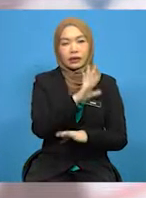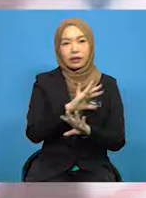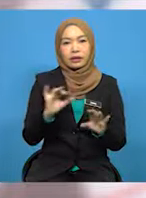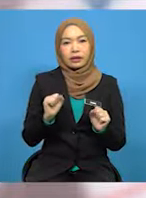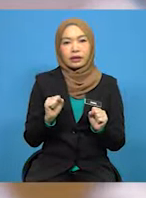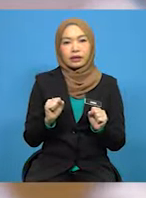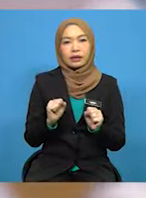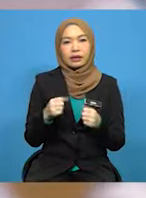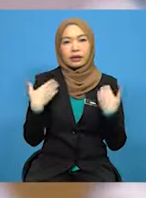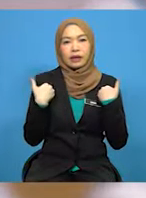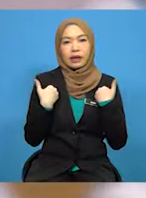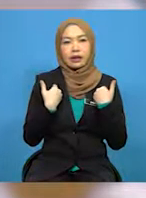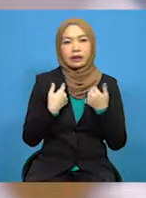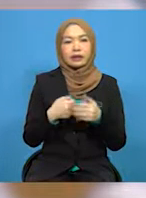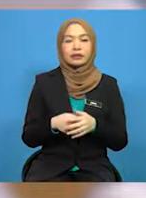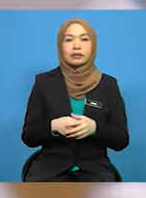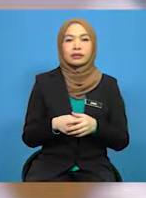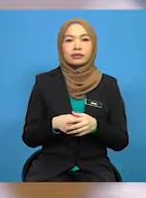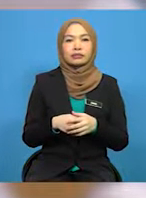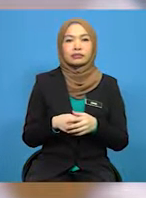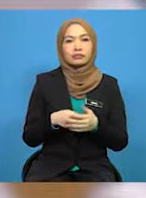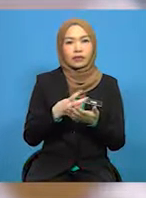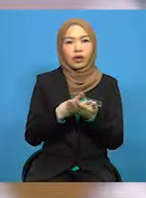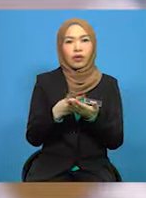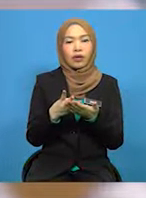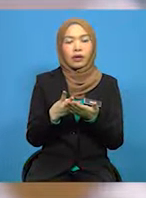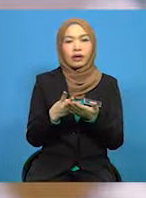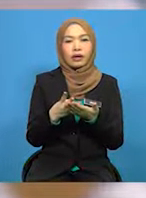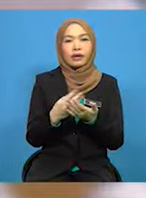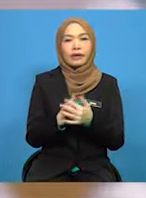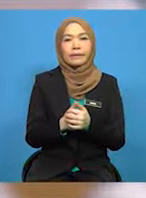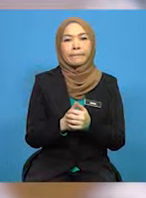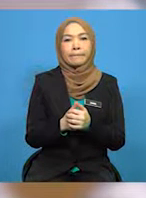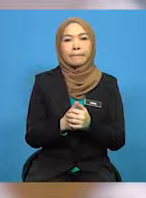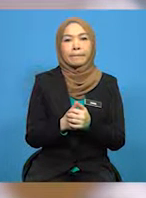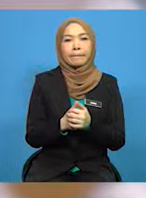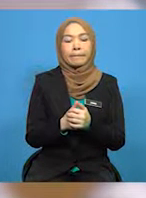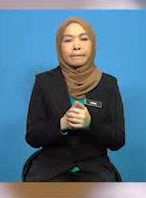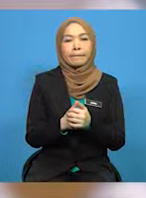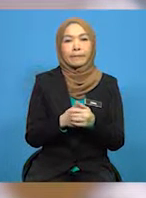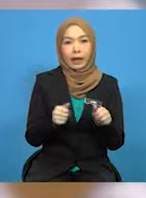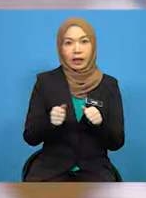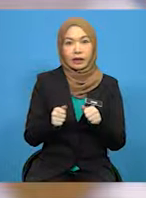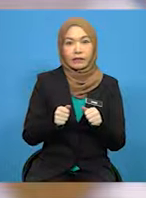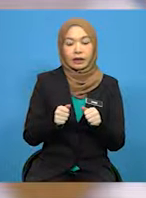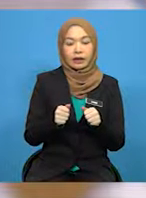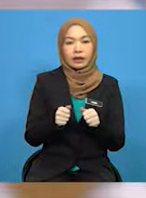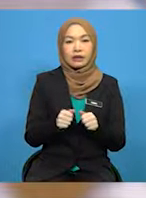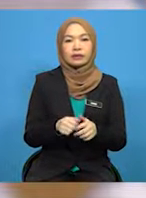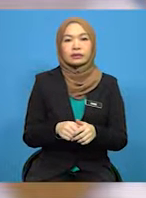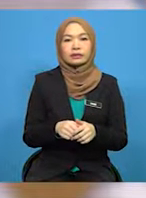wang. Cuba pelajar fikirkan, apakah kegiatan produktif